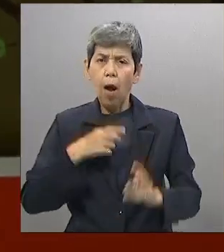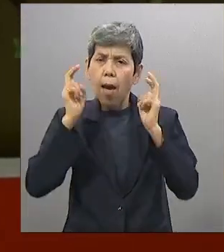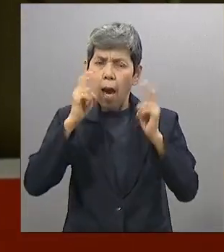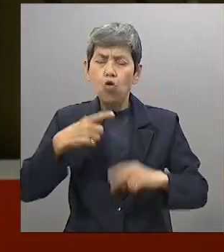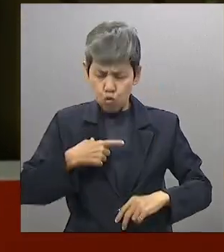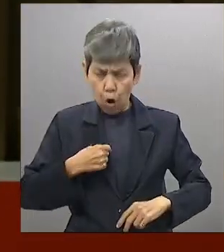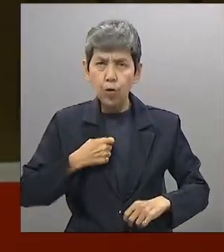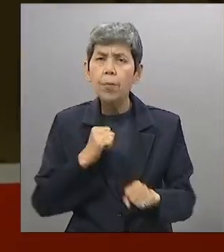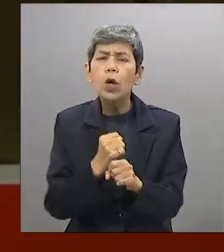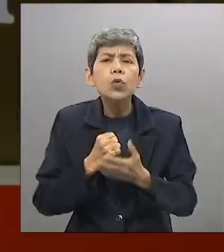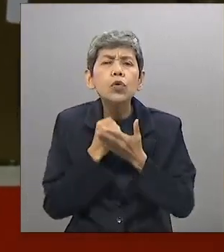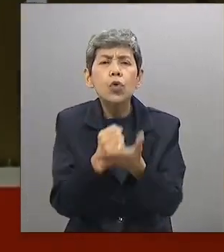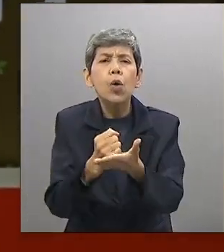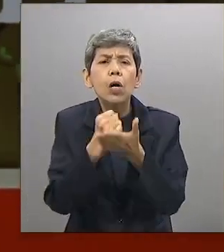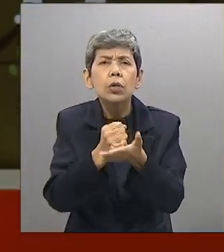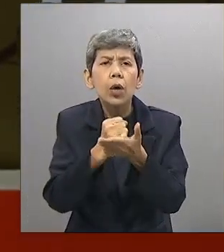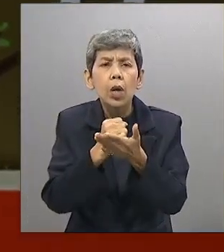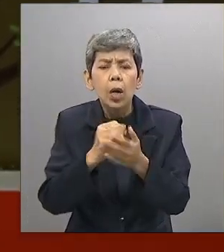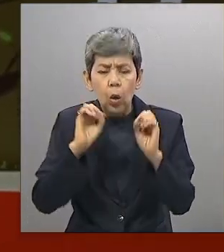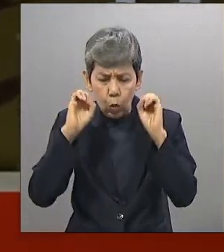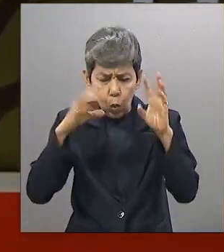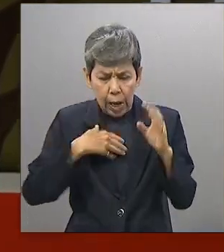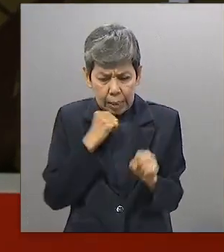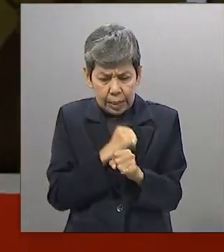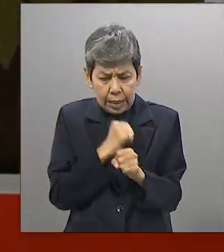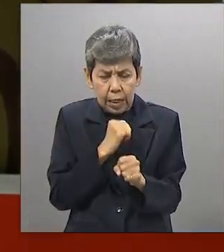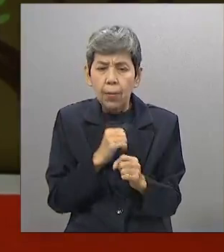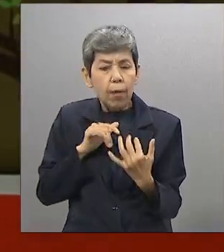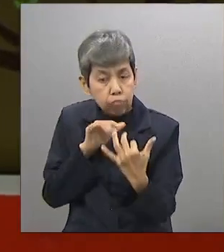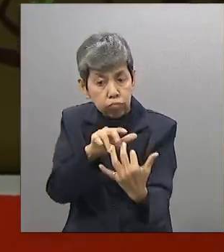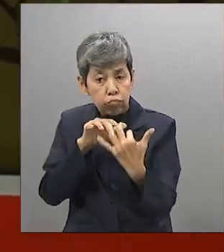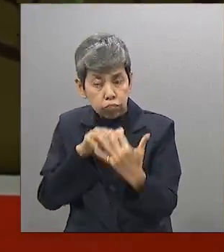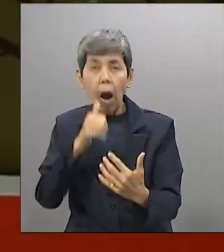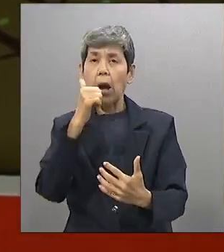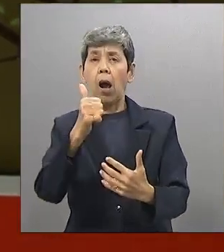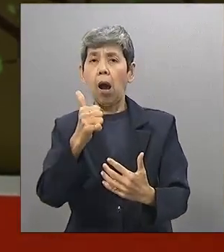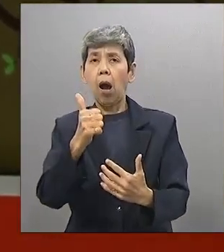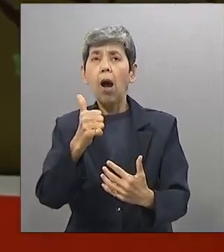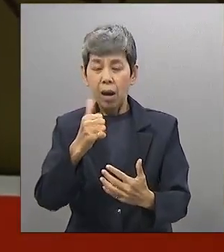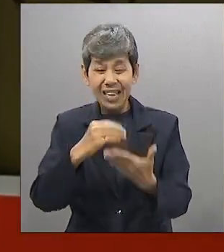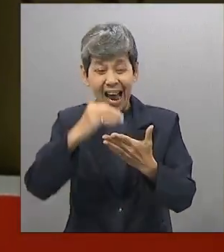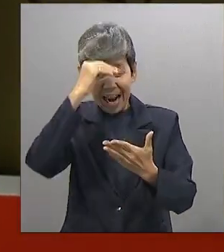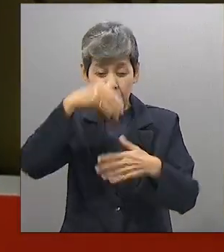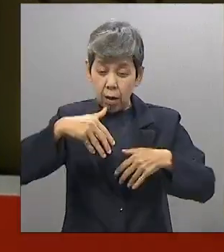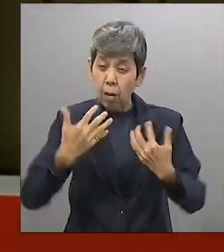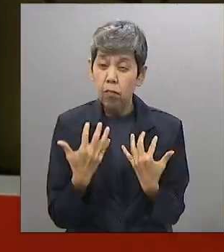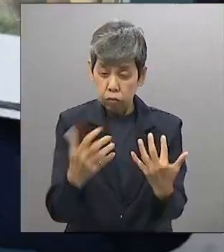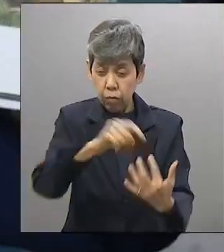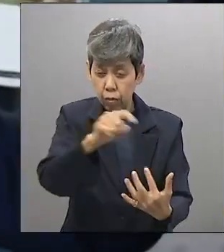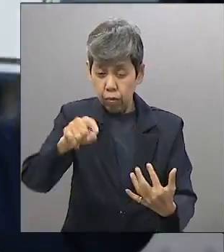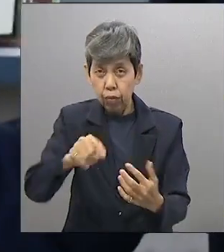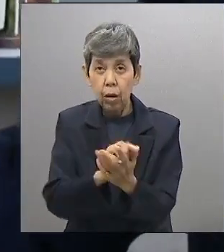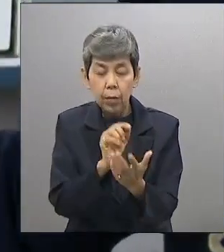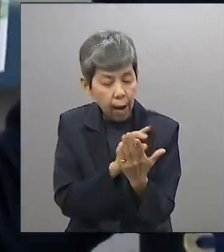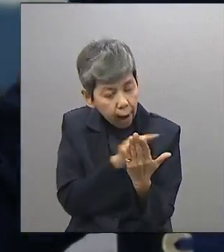terusหนควทำใหคูทำงานได้ดีขึ้นนะคะเพระว่าเด็กได้อ่านแล้วก